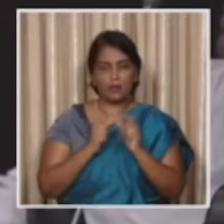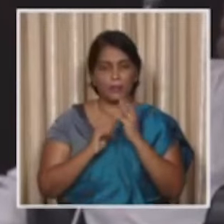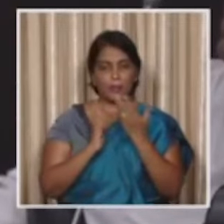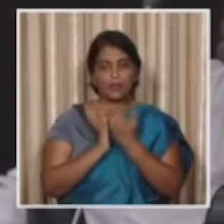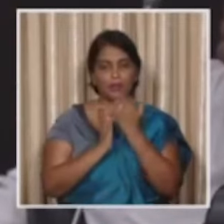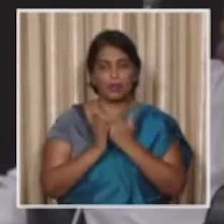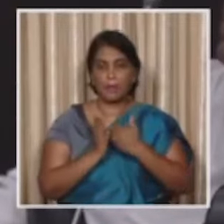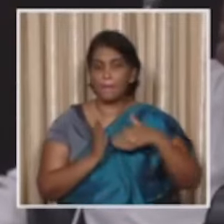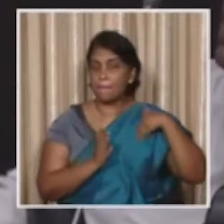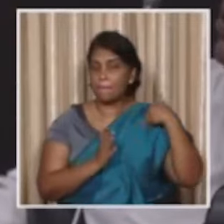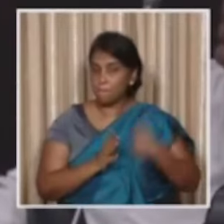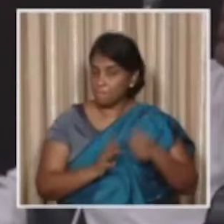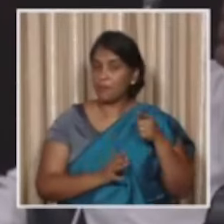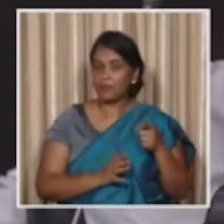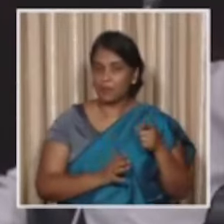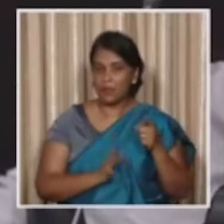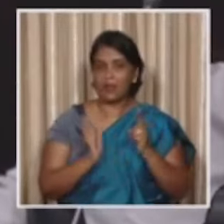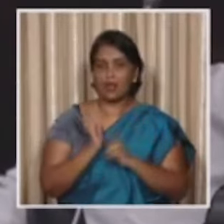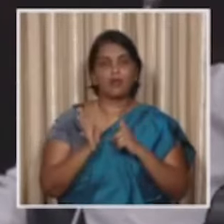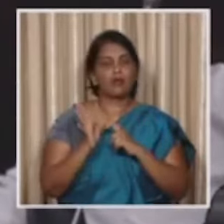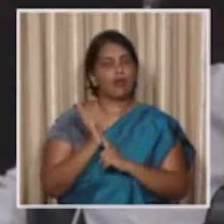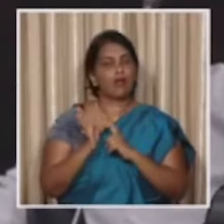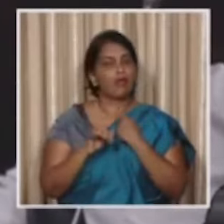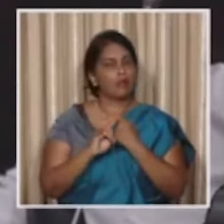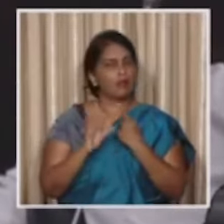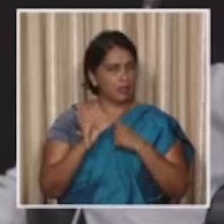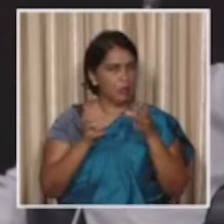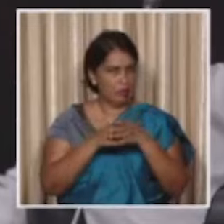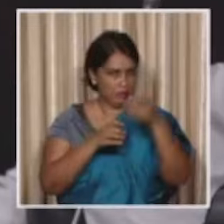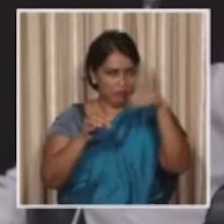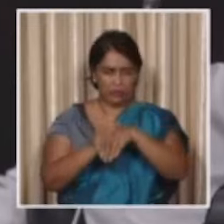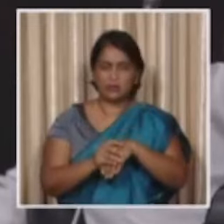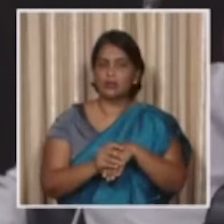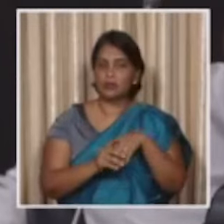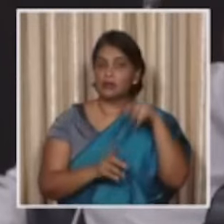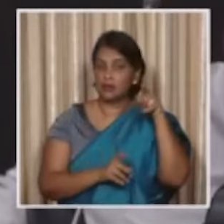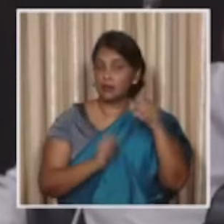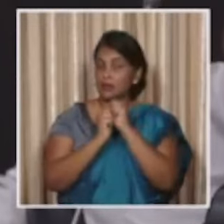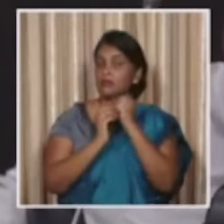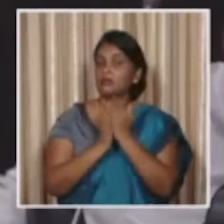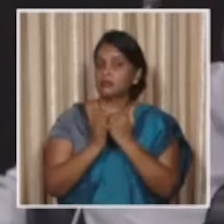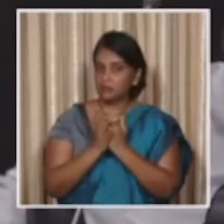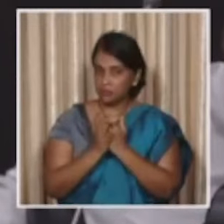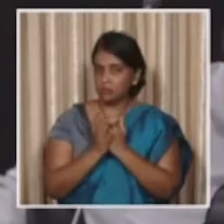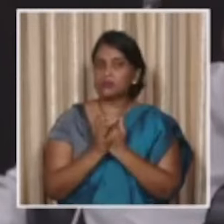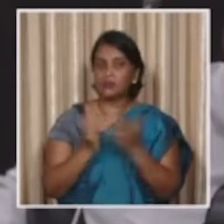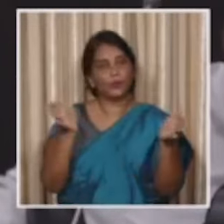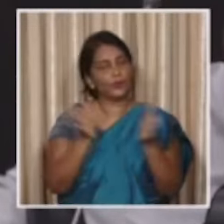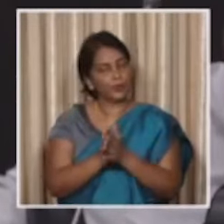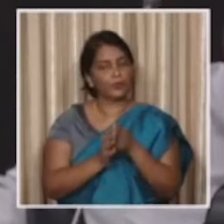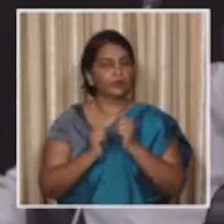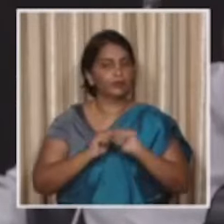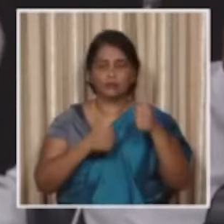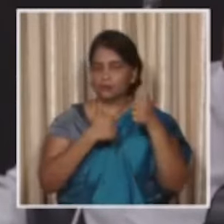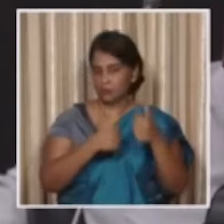කණ්ඩායමේ ප්‍රධානී හිටියේ නාලකොඩේව මැතිතුමා. මම දන්න විදියට ඒ එතුමාගේ වැඩපිළිවෙලක් තමයි එතුමත් එක්ක එකතු වෙලා තමයි ගියේ.